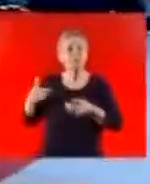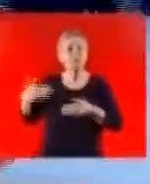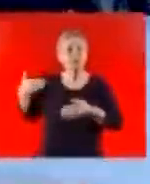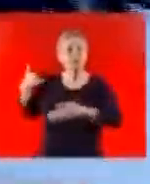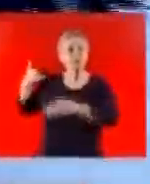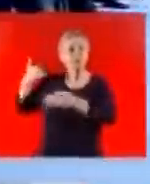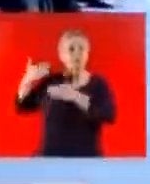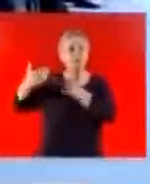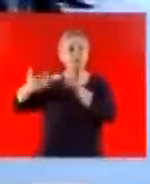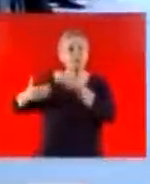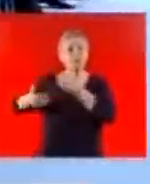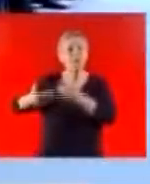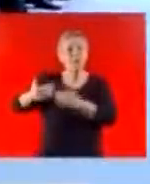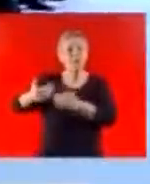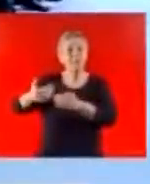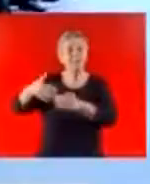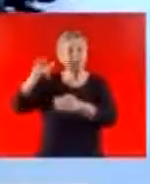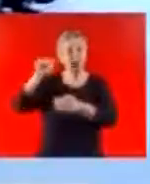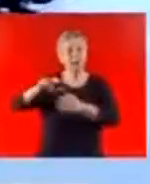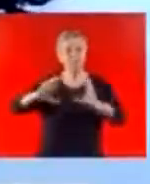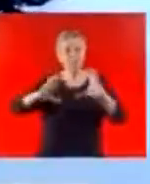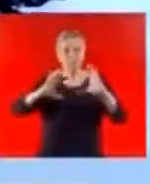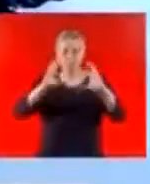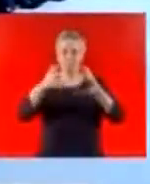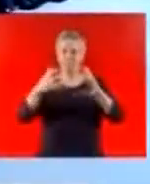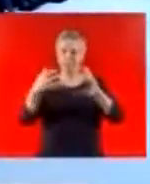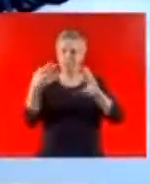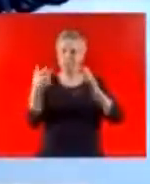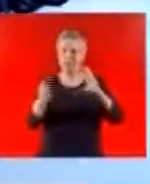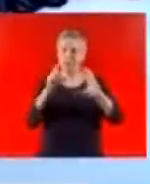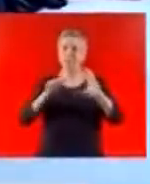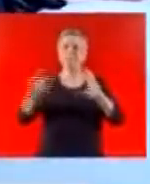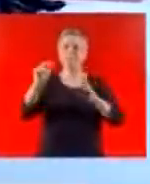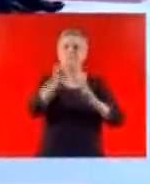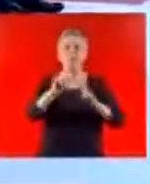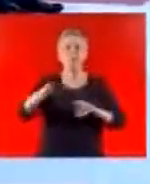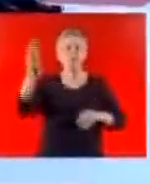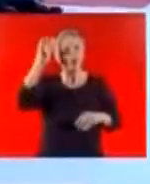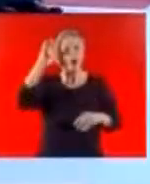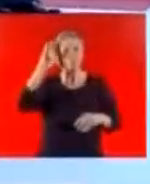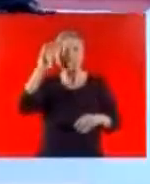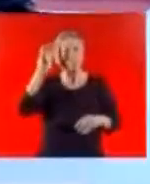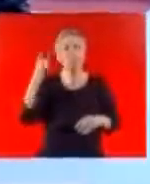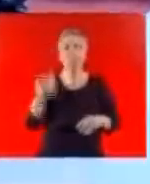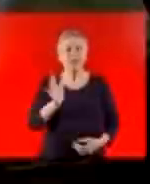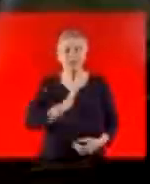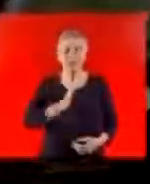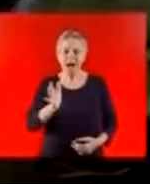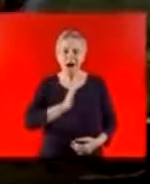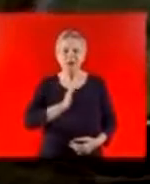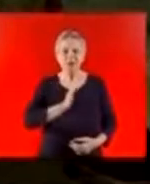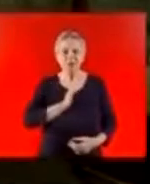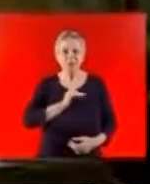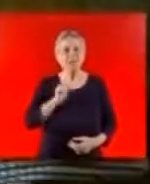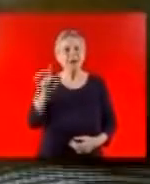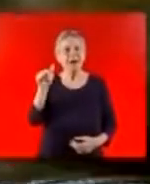Διότι όπως προσθέτει, όσο περισσότερο παραμένει η κυβέρνηση Μητσοτάκη, τόσο περισσότερα δεινά θα συσσωρεύονται στην κοινωνία και τη χώρα.